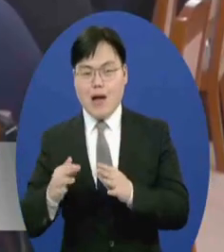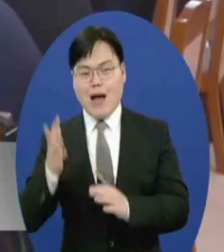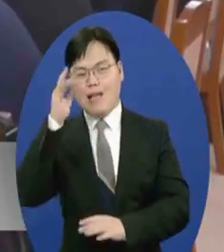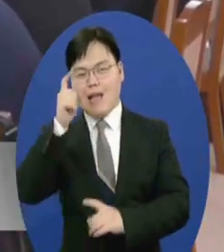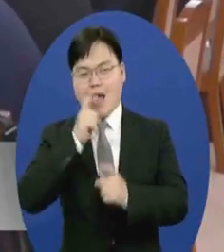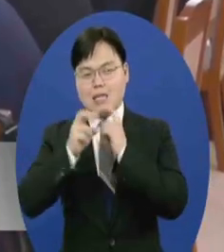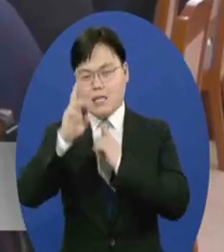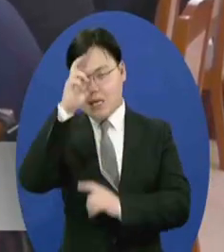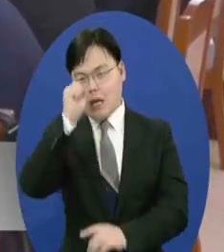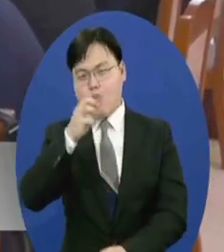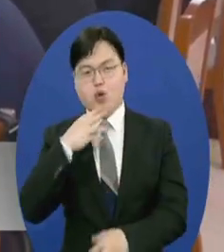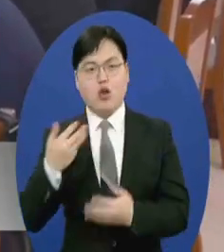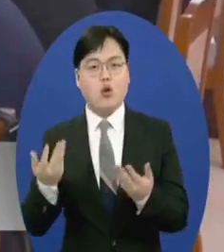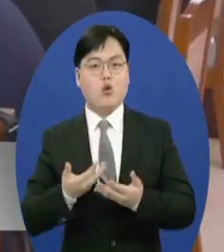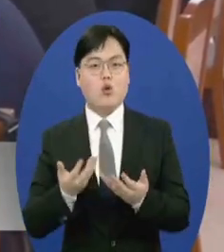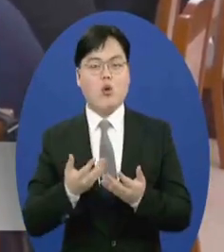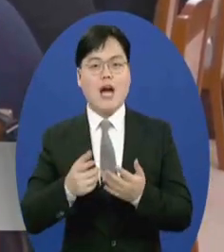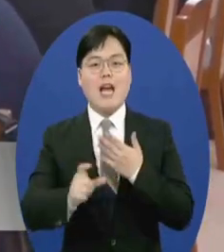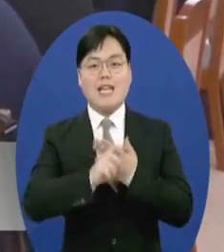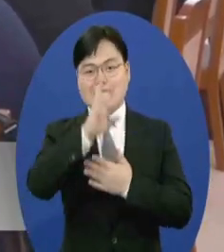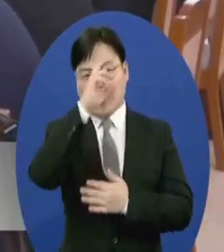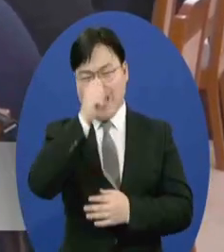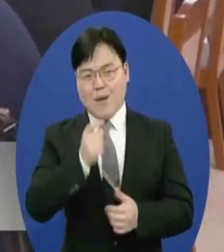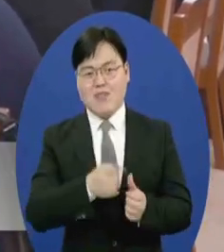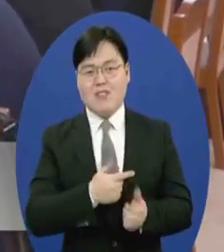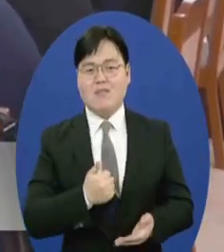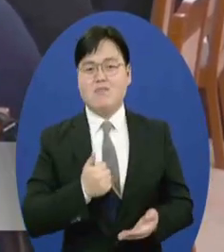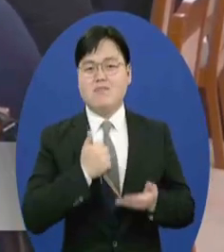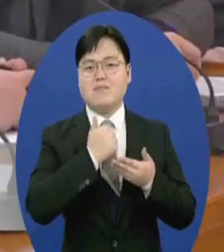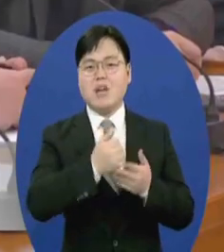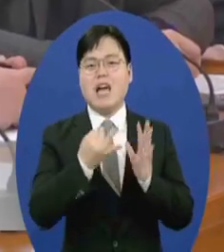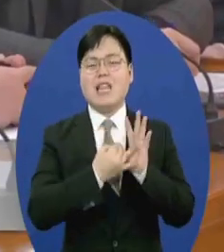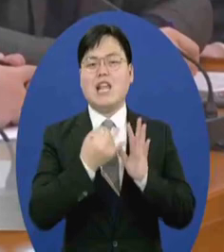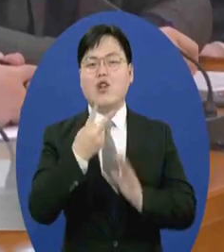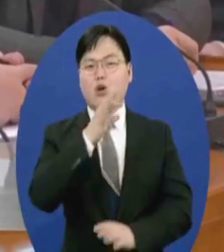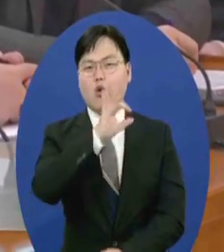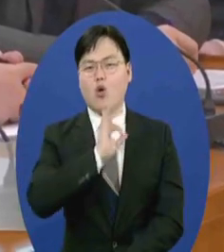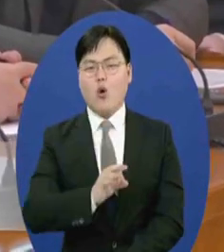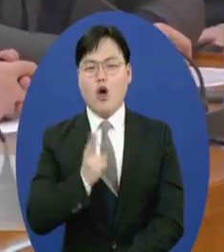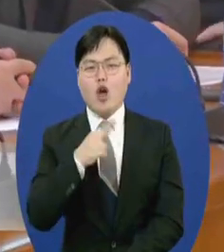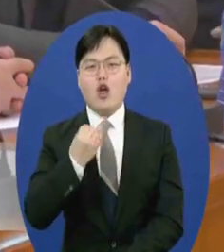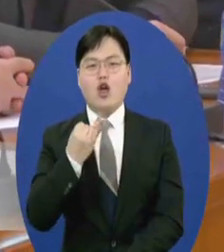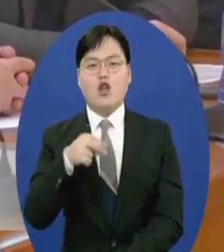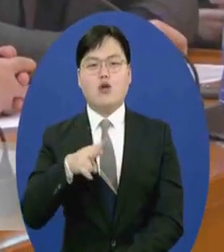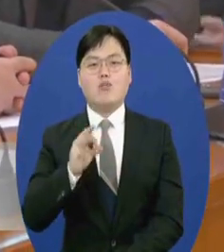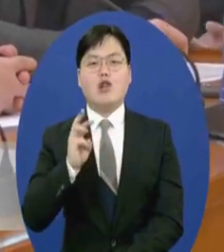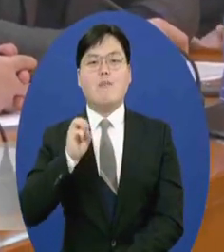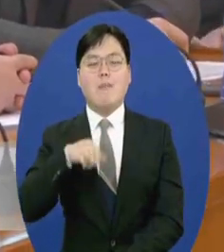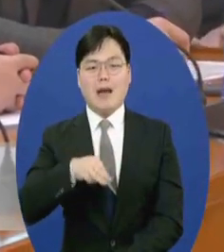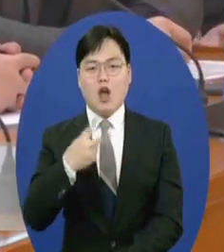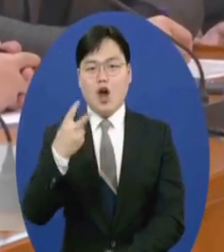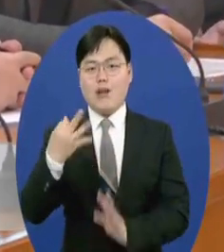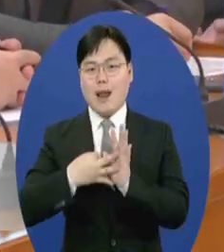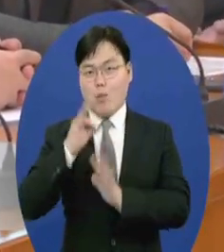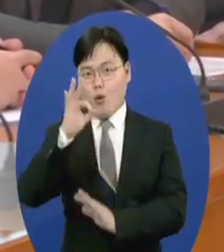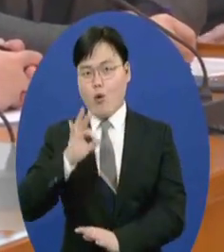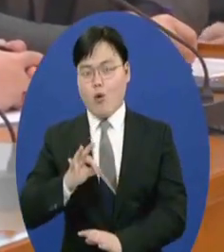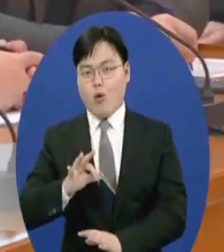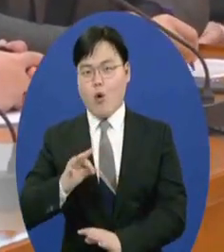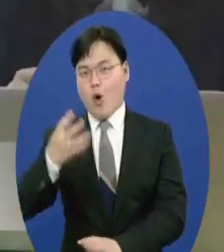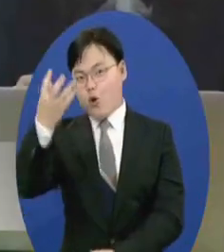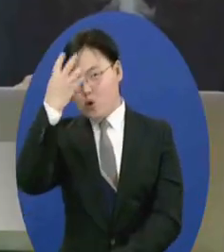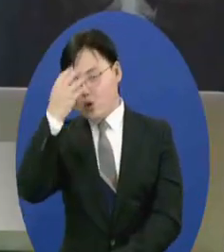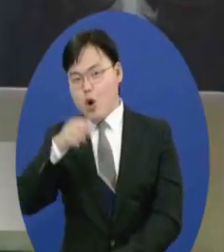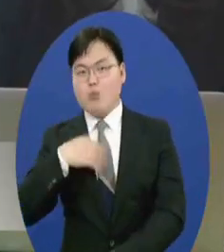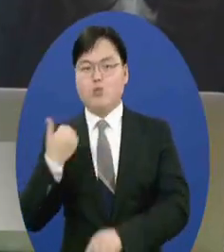гадаад харилцааны яамны мэдээллээр бол элчин сайдад нэр дэвшигчдийн 72% нь дипломат албаныхан, 28% нь улс